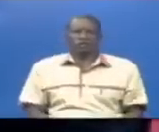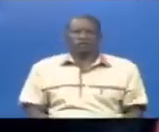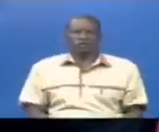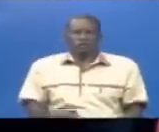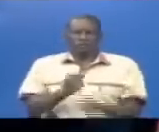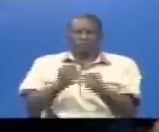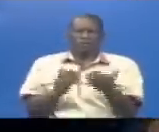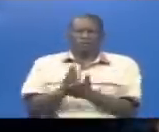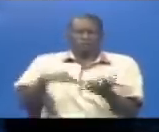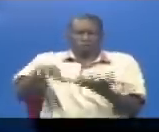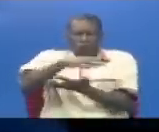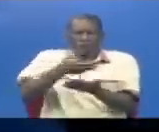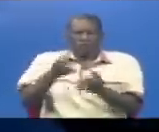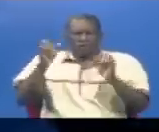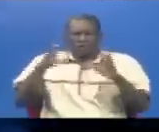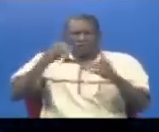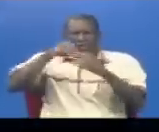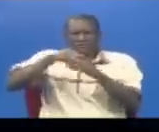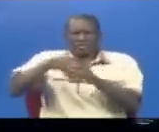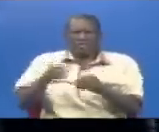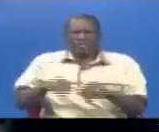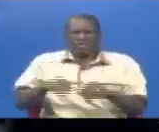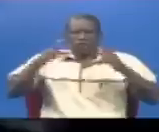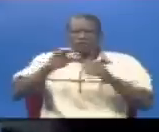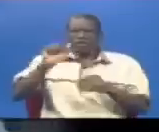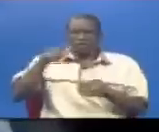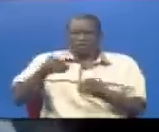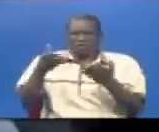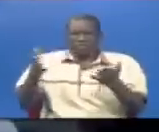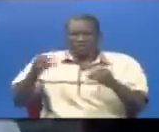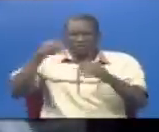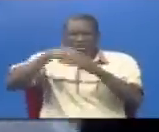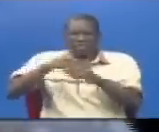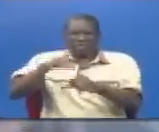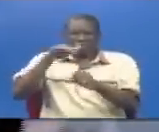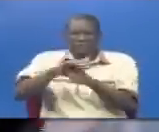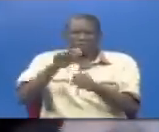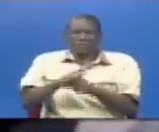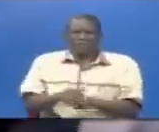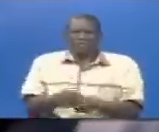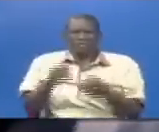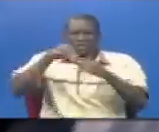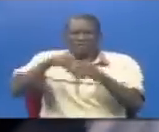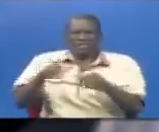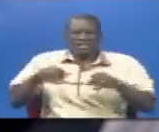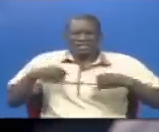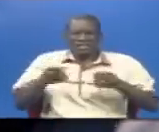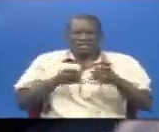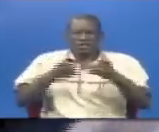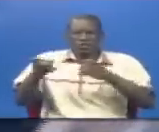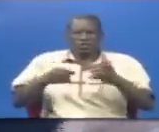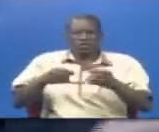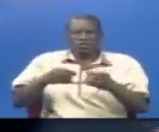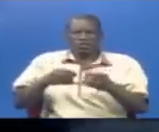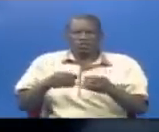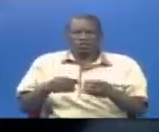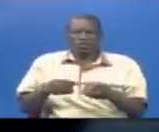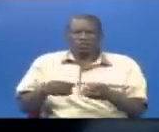kuhakikisha kwamba vurugu haitokei hapa ndani. Maafisa wa AP ndio hawa wameingia kwa wingi kweli. Wanajaribu kuzima moto